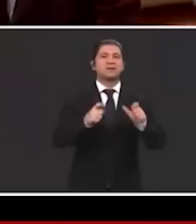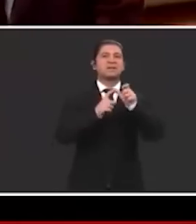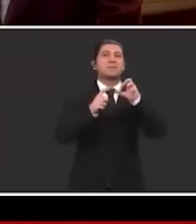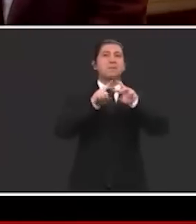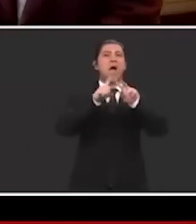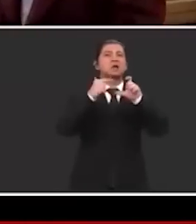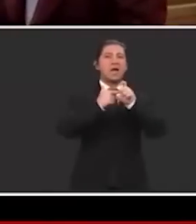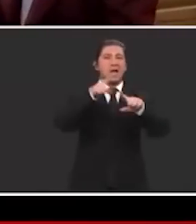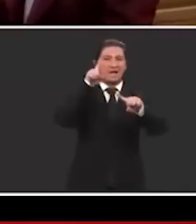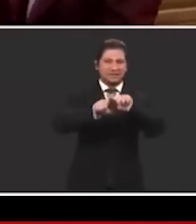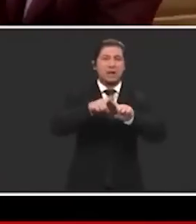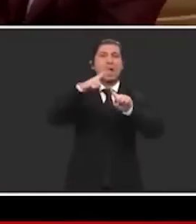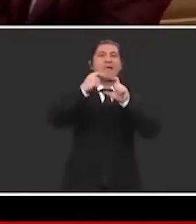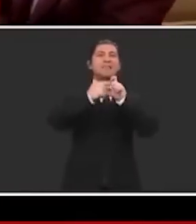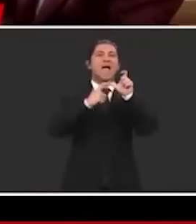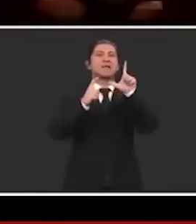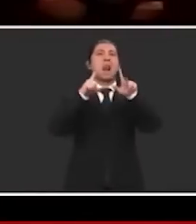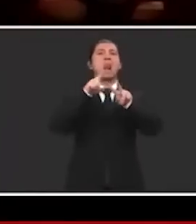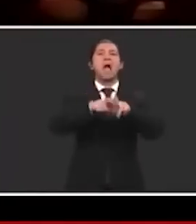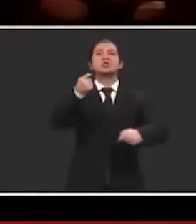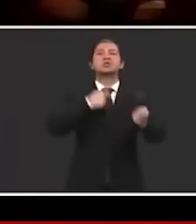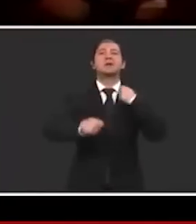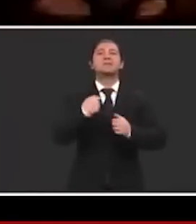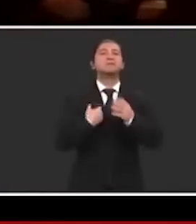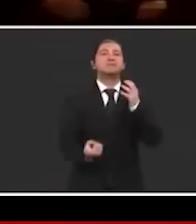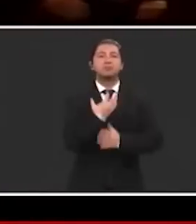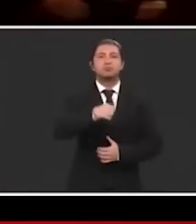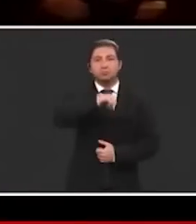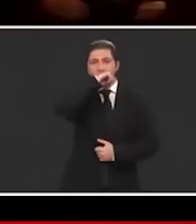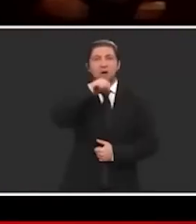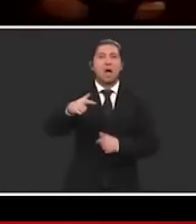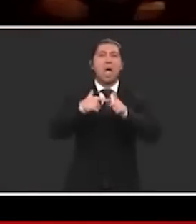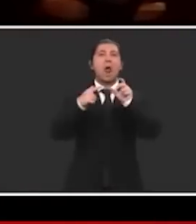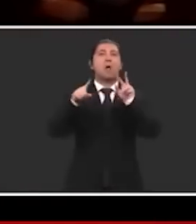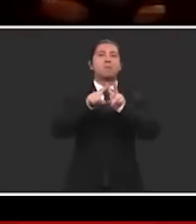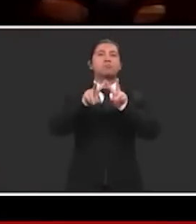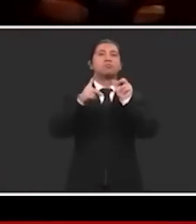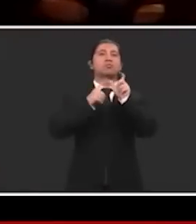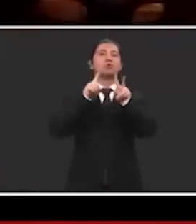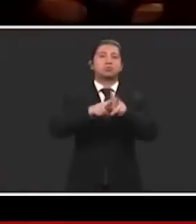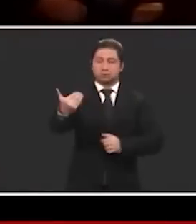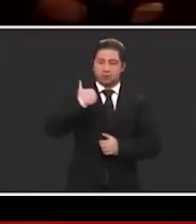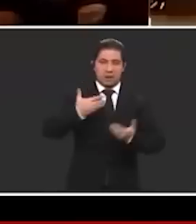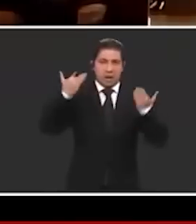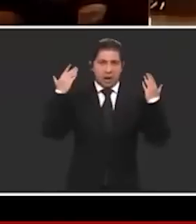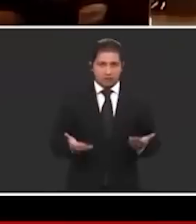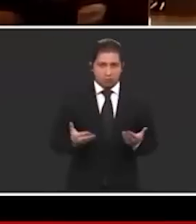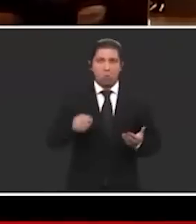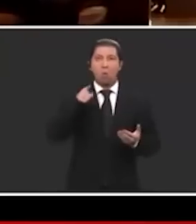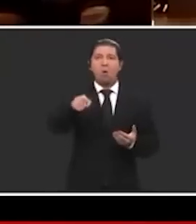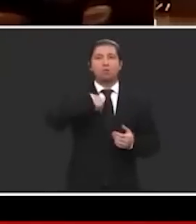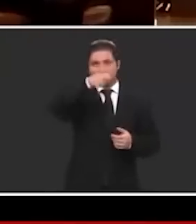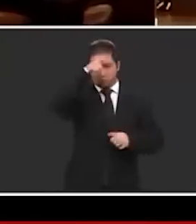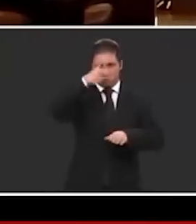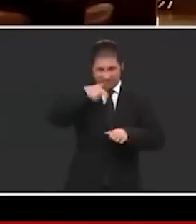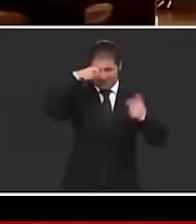SpaceX ve Tesla şirketlerinin kurucusu Elon Musk'ı kabulümüzde kendisini